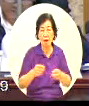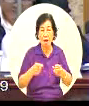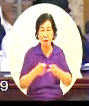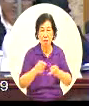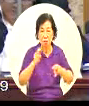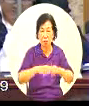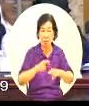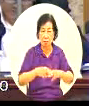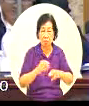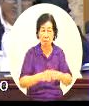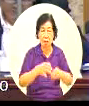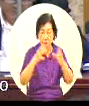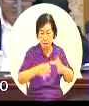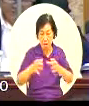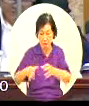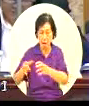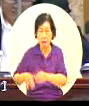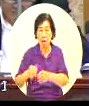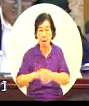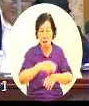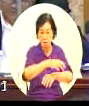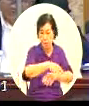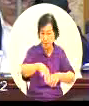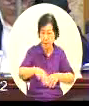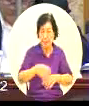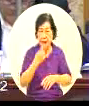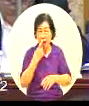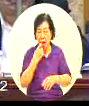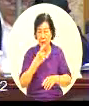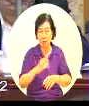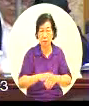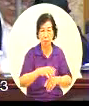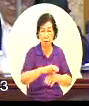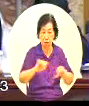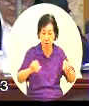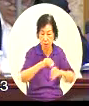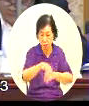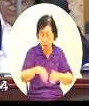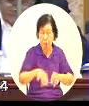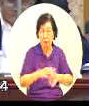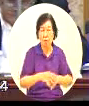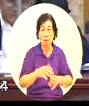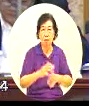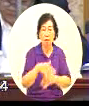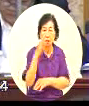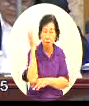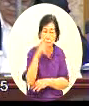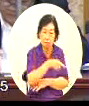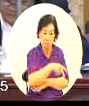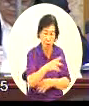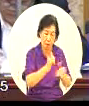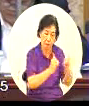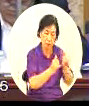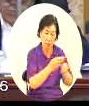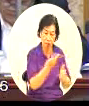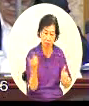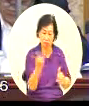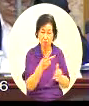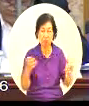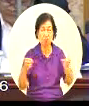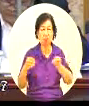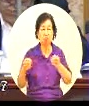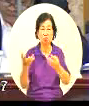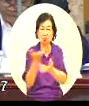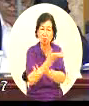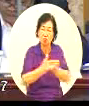一些费用，那周边的绿带要做出来等等，这个需要政府介入去协调。 好，这部分是这个部分，它独立可以